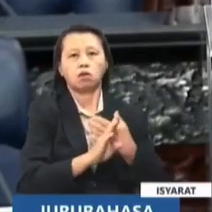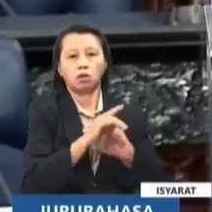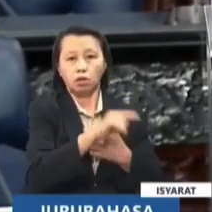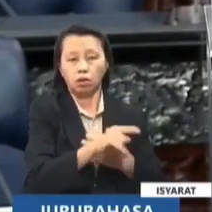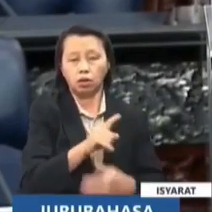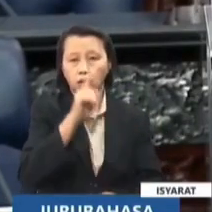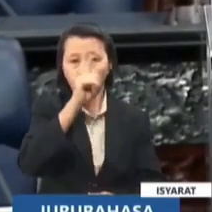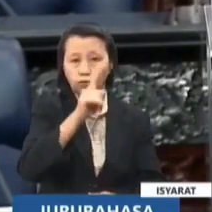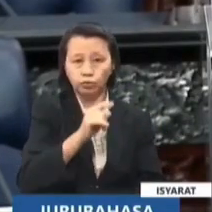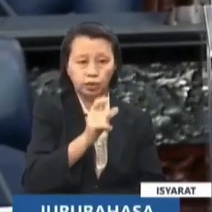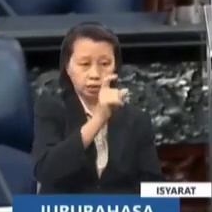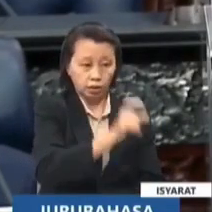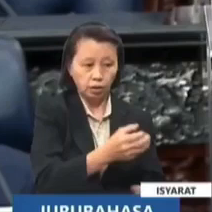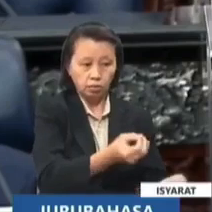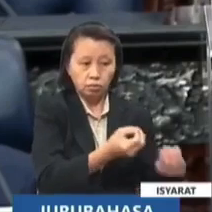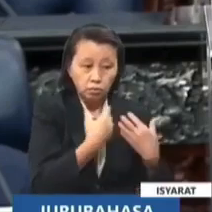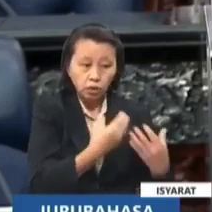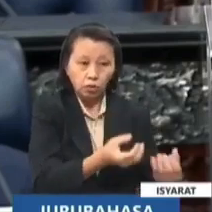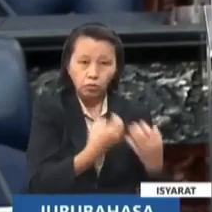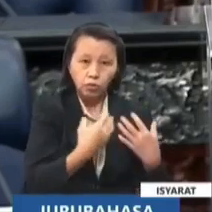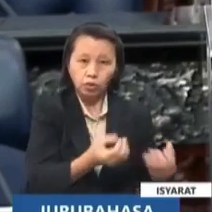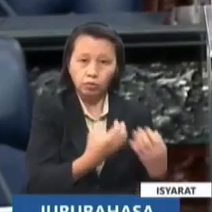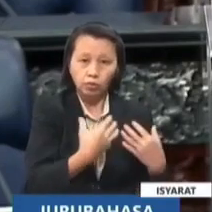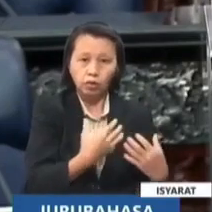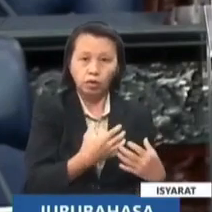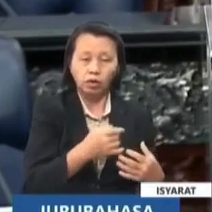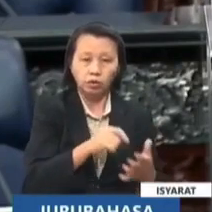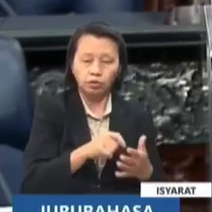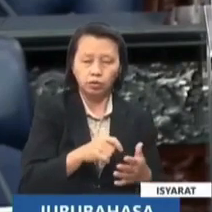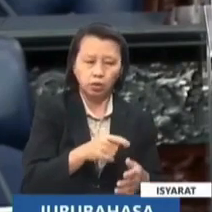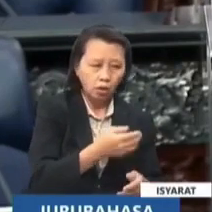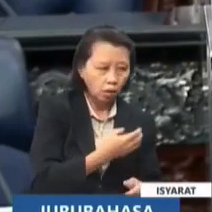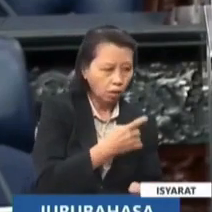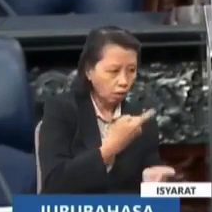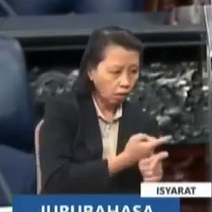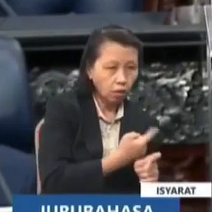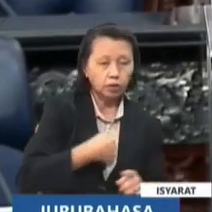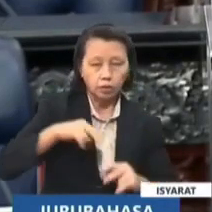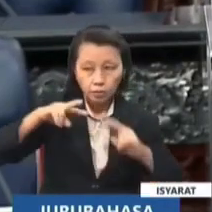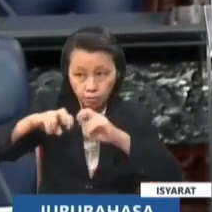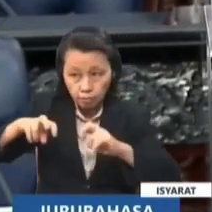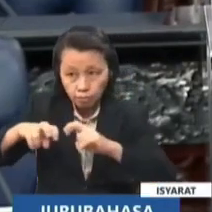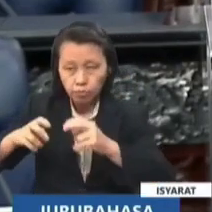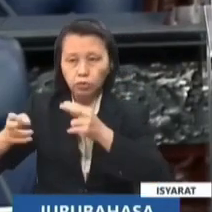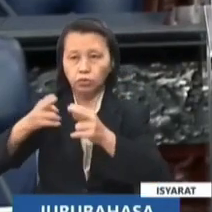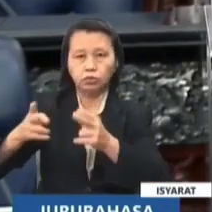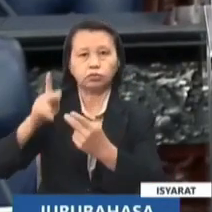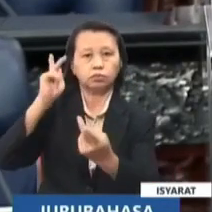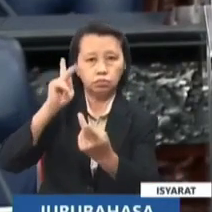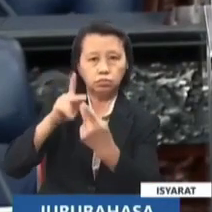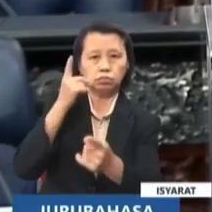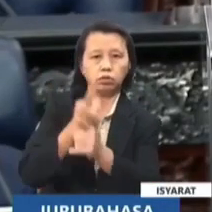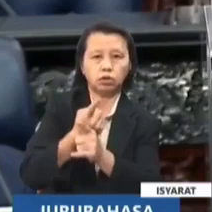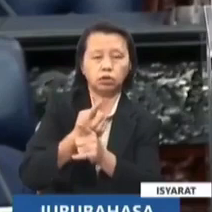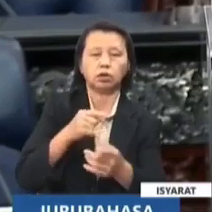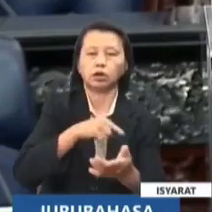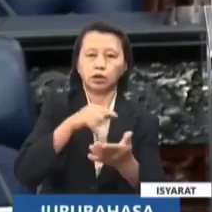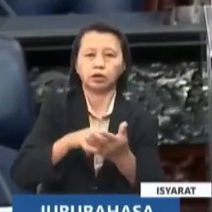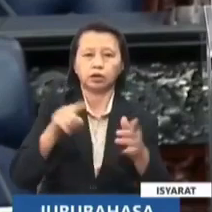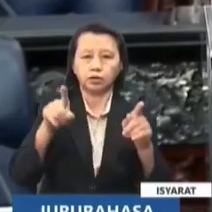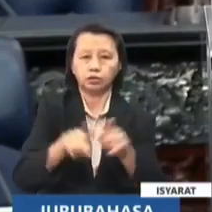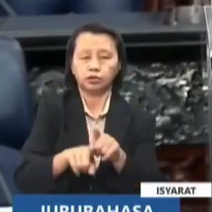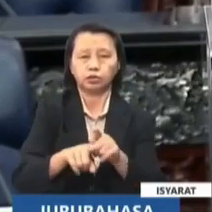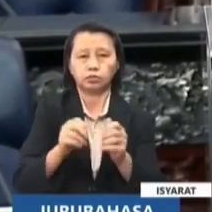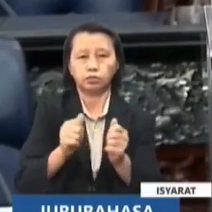dan memastikan supaya pendedahan tersebut disiasat dan diurus dengan sewajarnya. Ini juga selaras